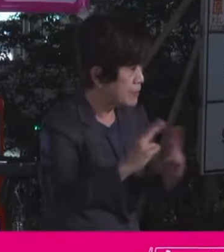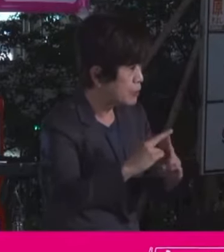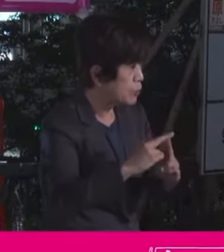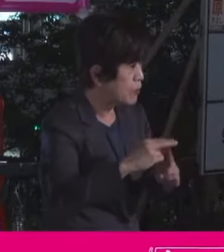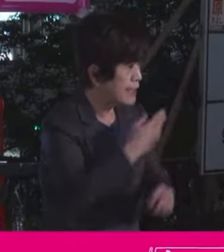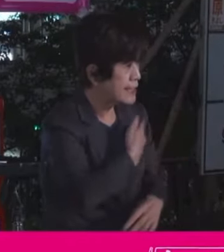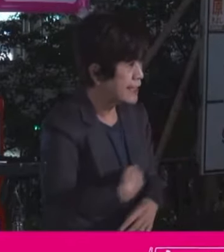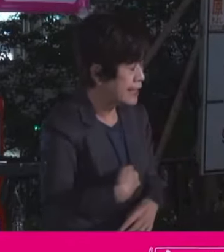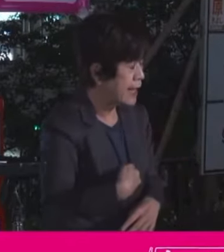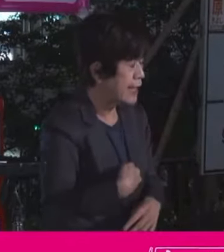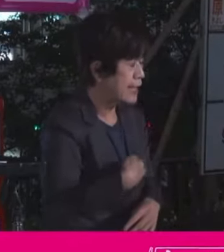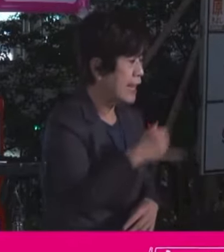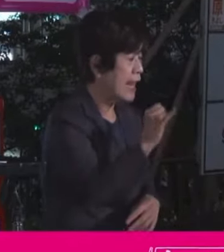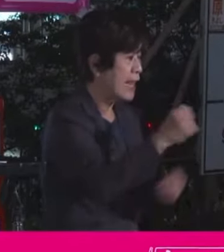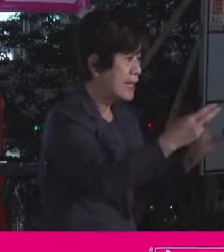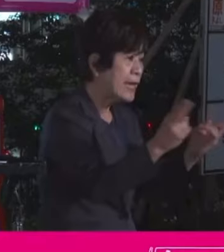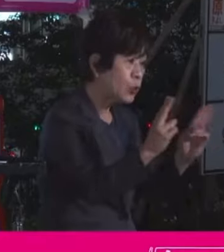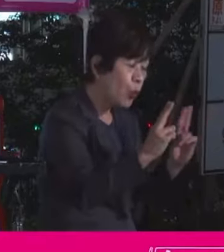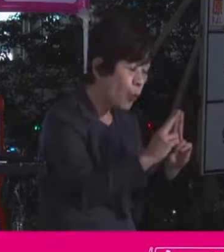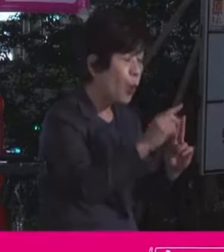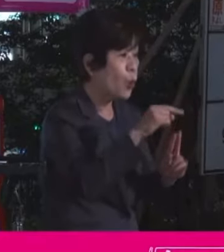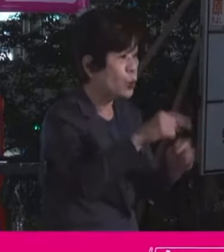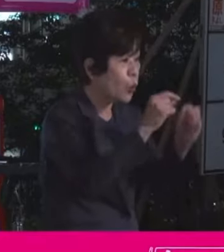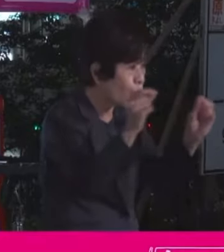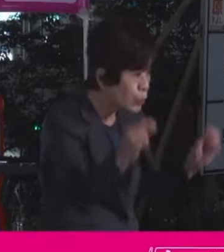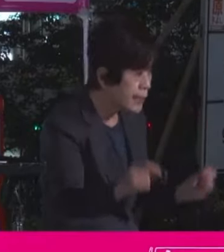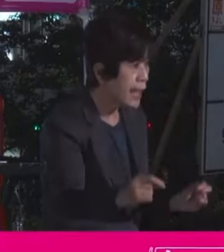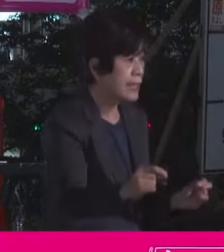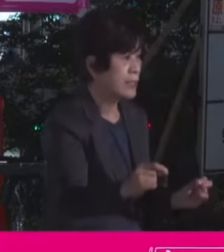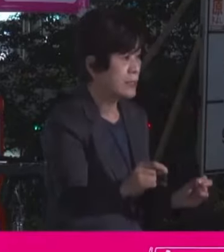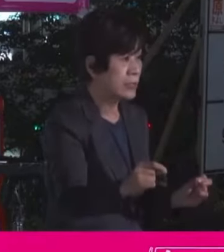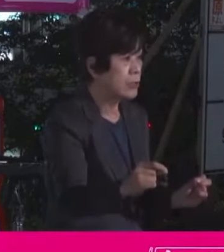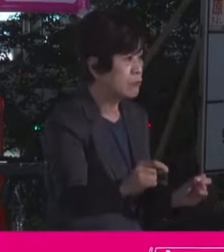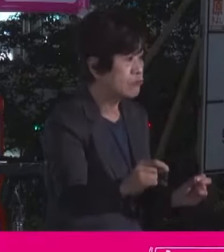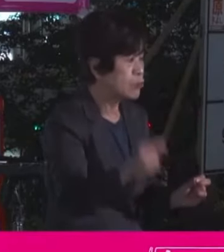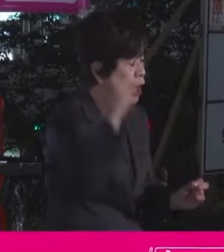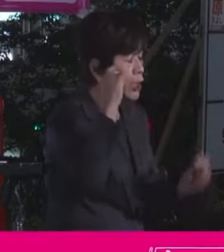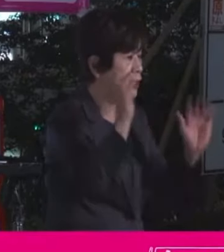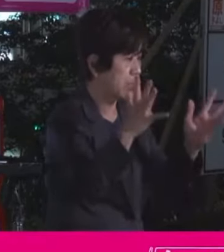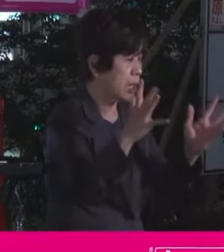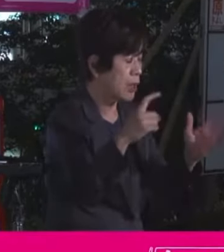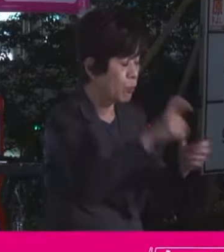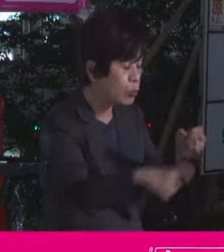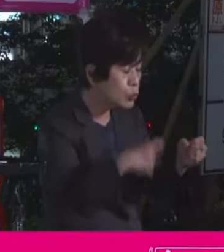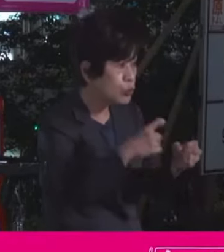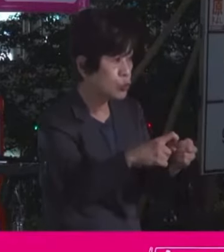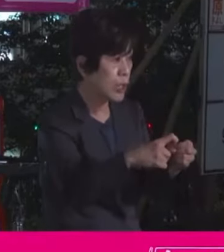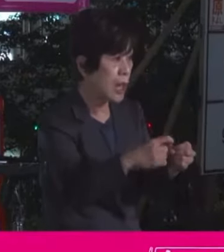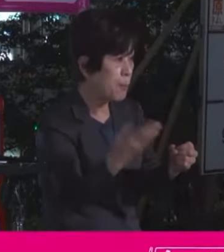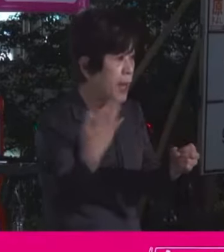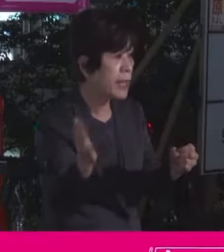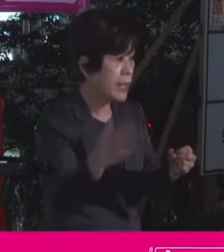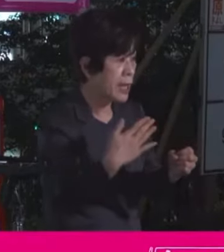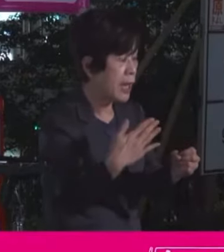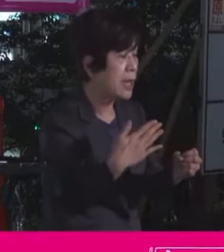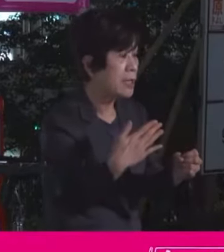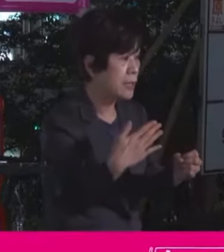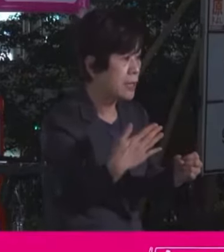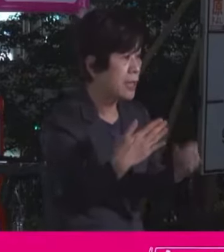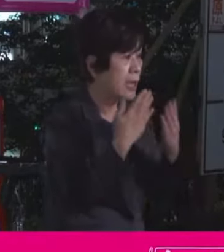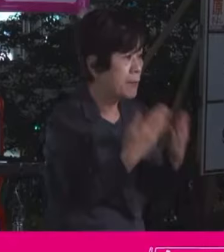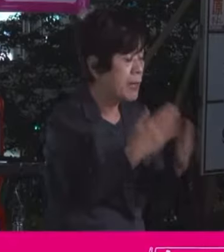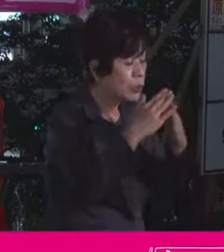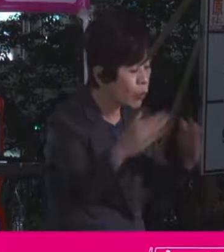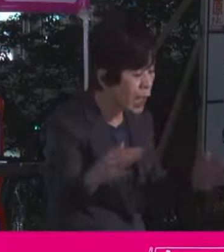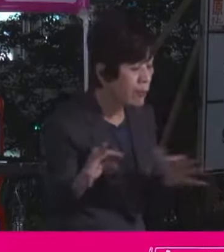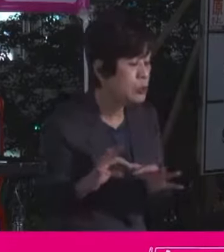の野党もこの問題についてやってくれないです。僕10年前からこれを絶対訴え続け、勉強会を